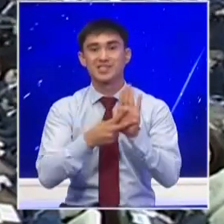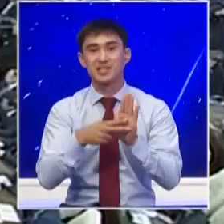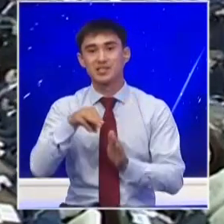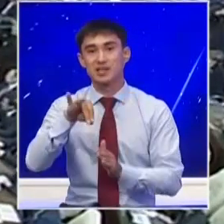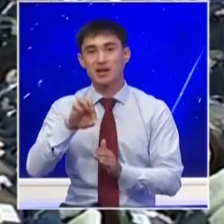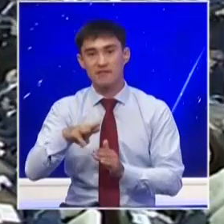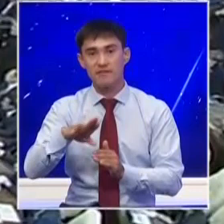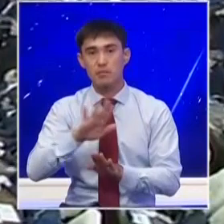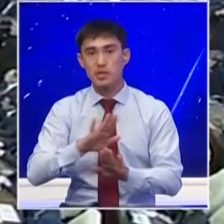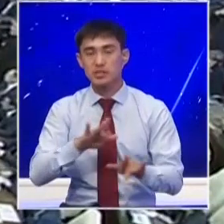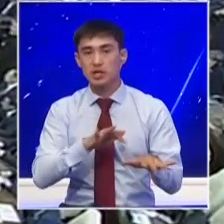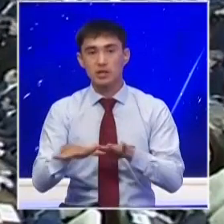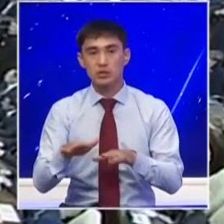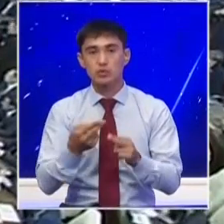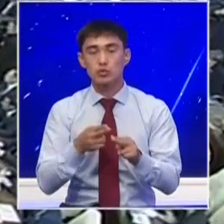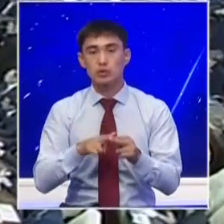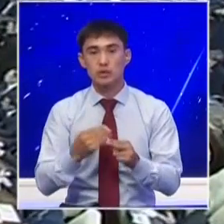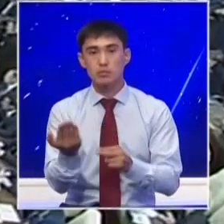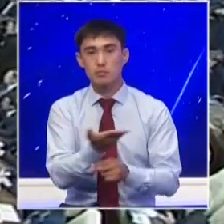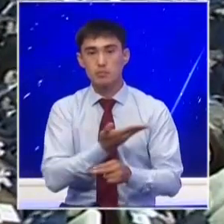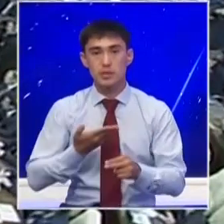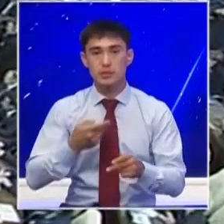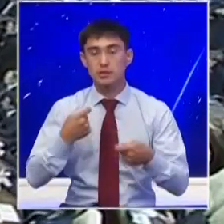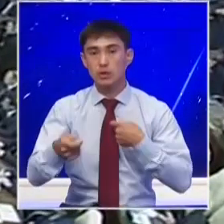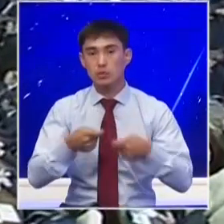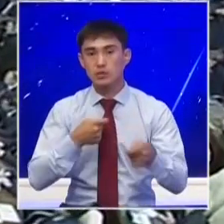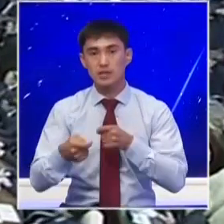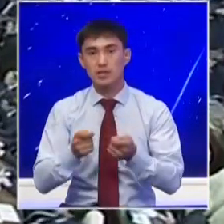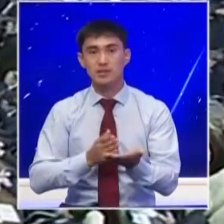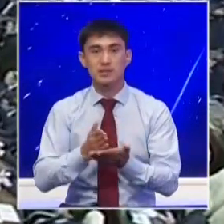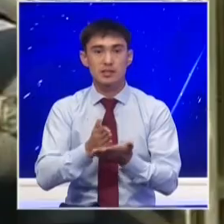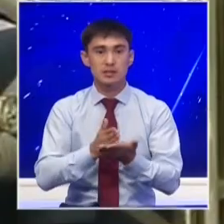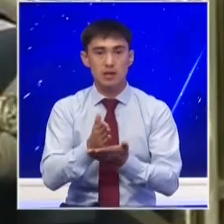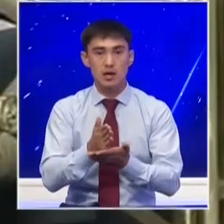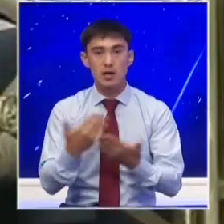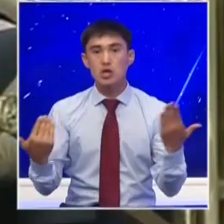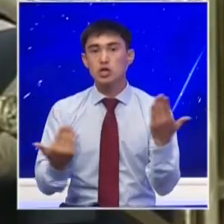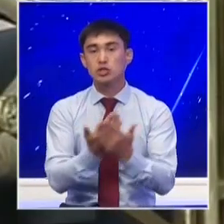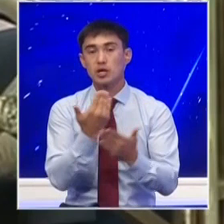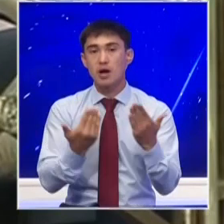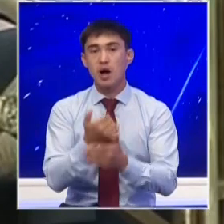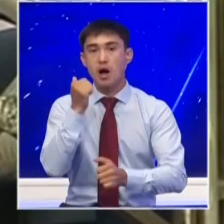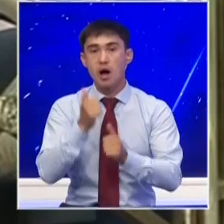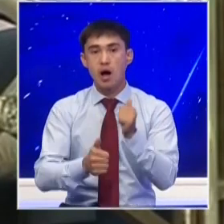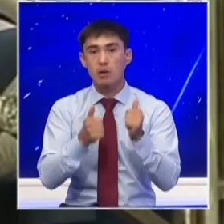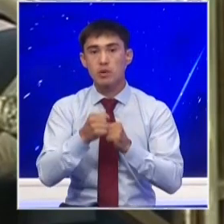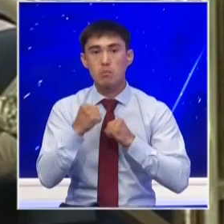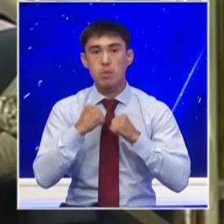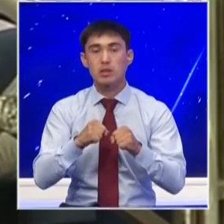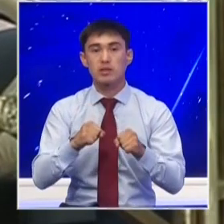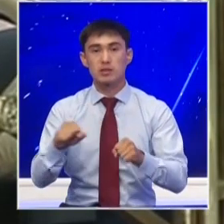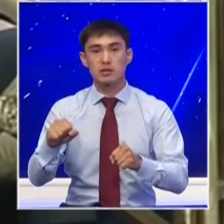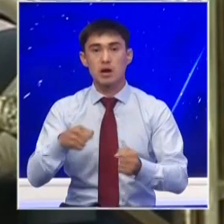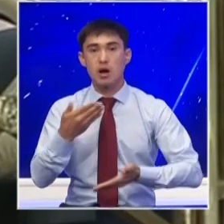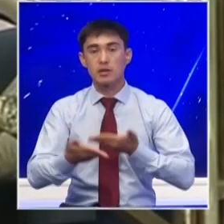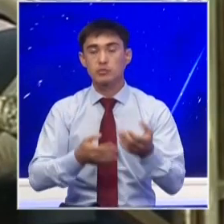128 тарифтік емес шара. Сондықтан біз сауда-саттық саясатында жаңа әрі батыл қадам